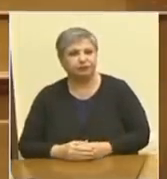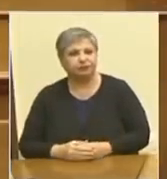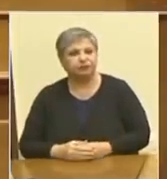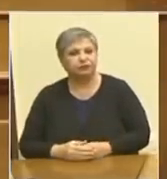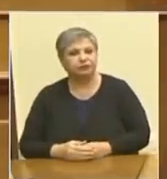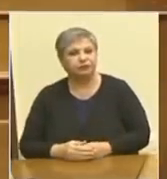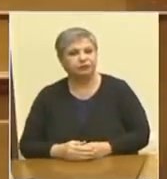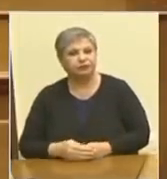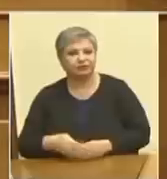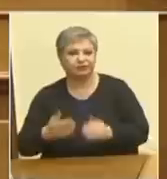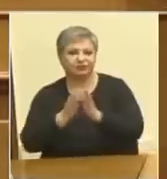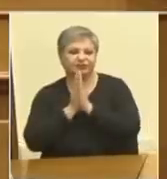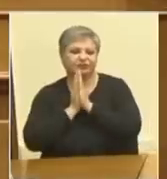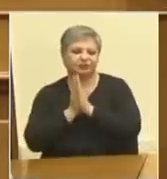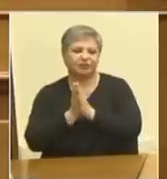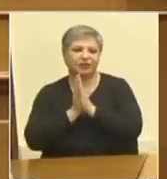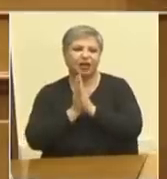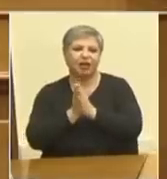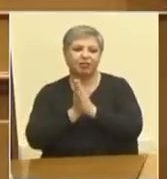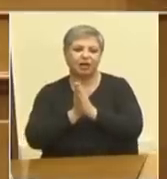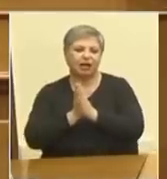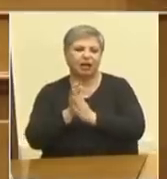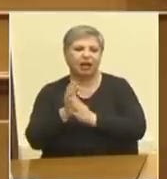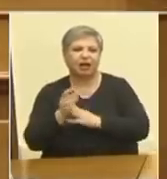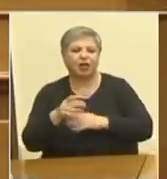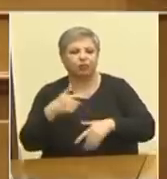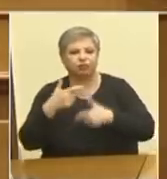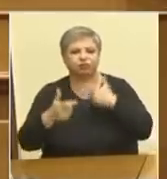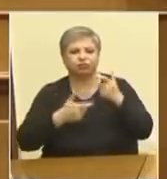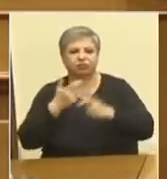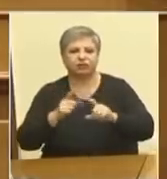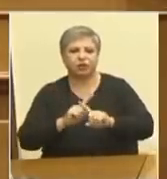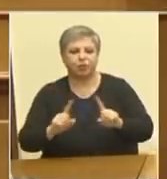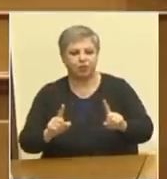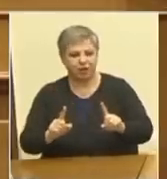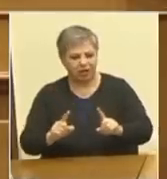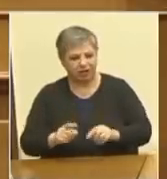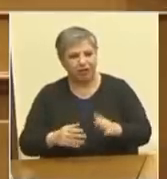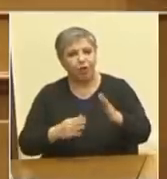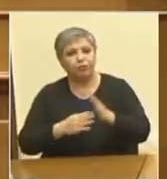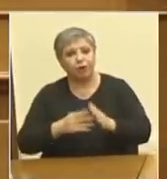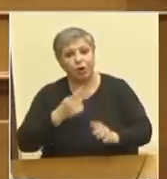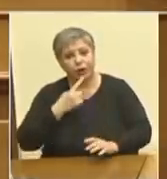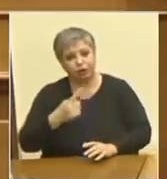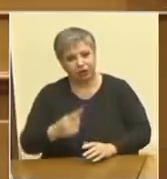Παρακαλώ, κύριε Κουρουπλή, καθίστε κάτω. Παρακαλώ. Σας παρακαλώ. Καθίστε κάτω.